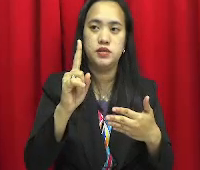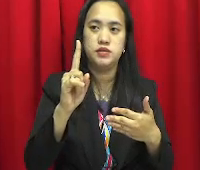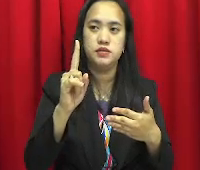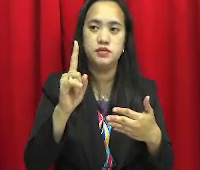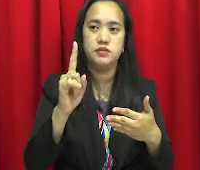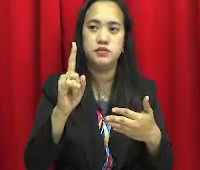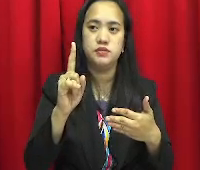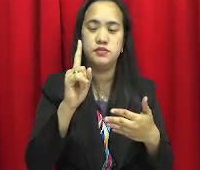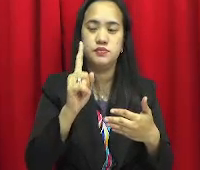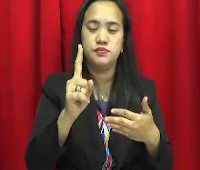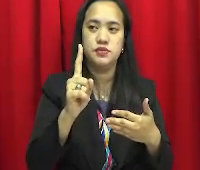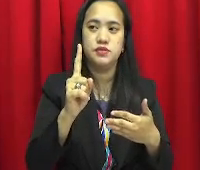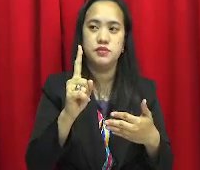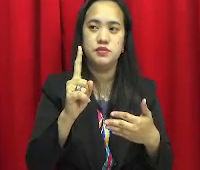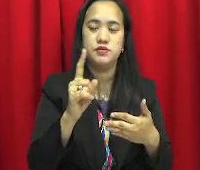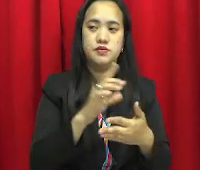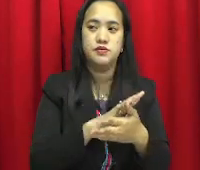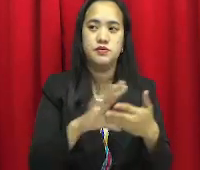lang po, nawala. Okay,